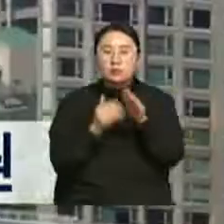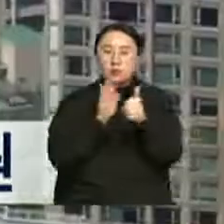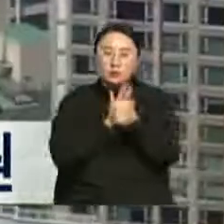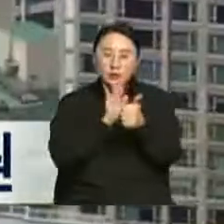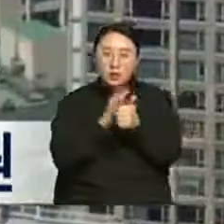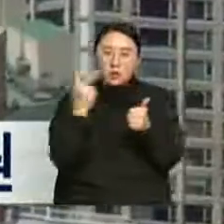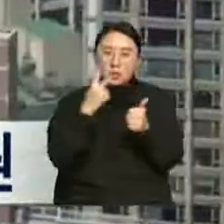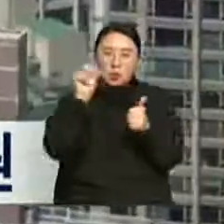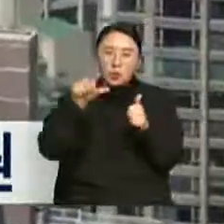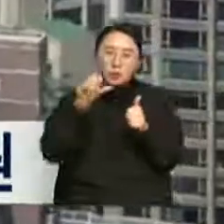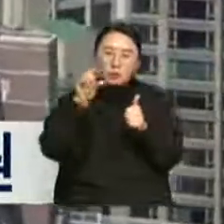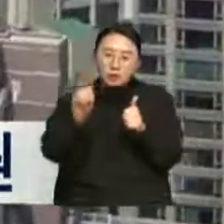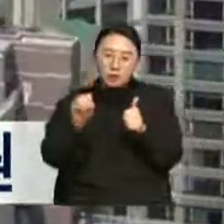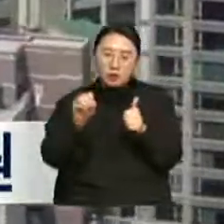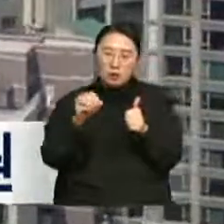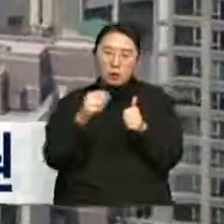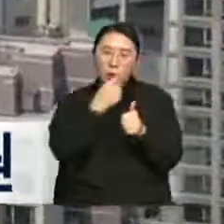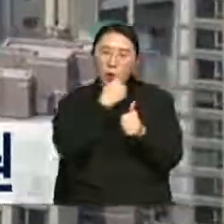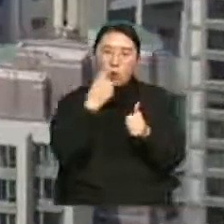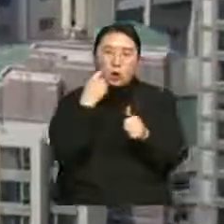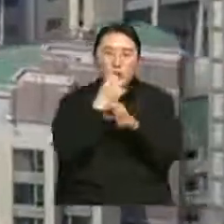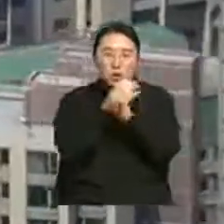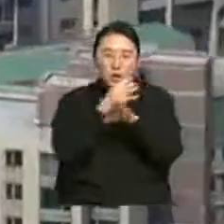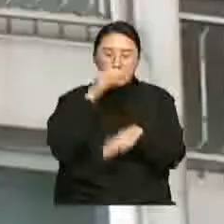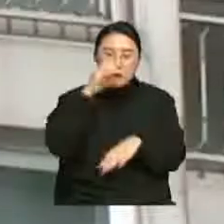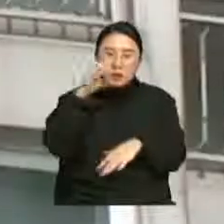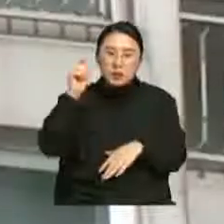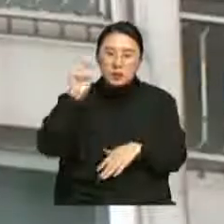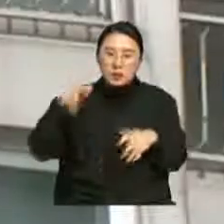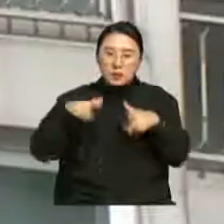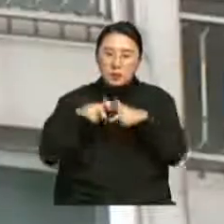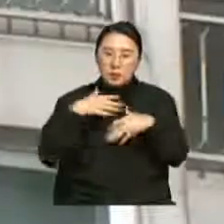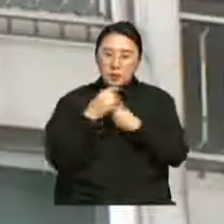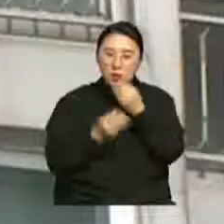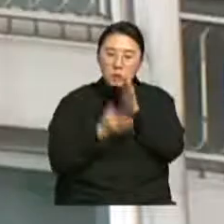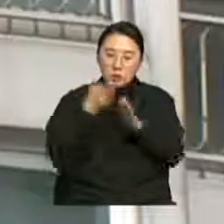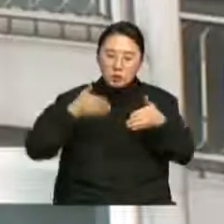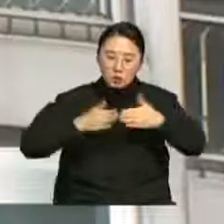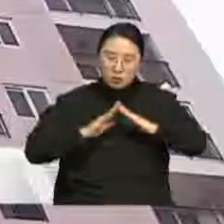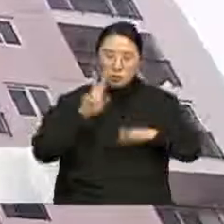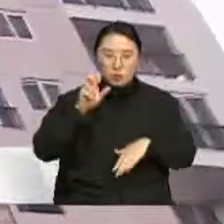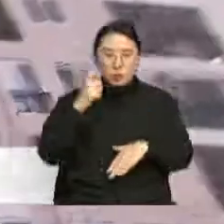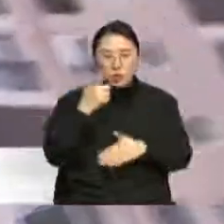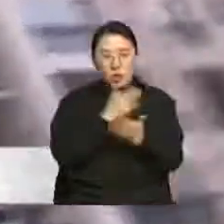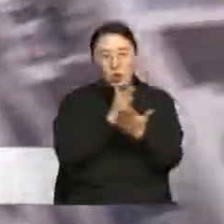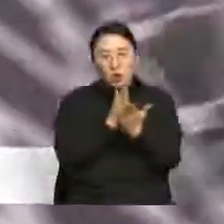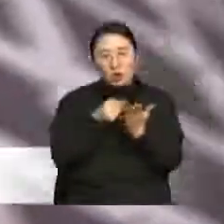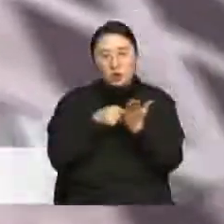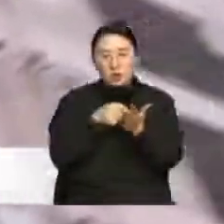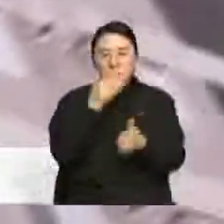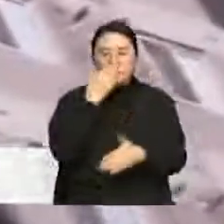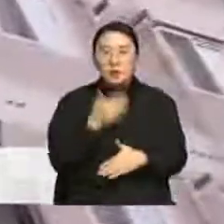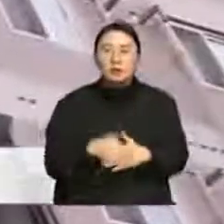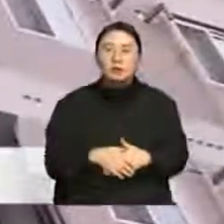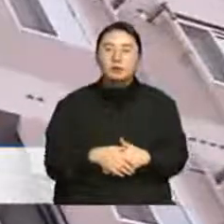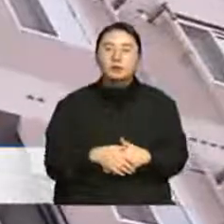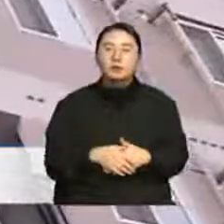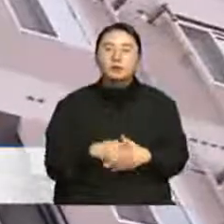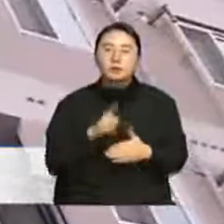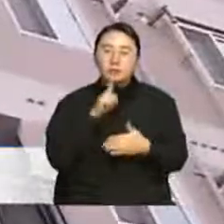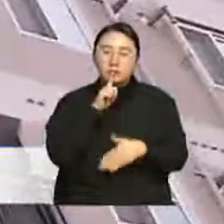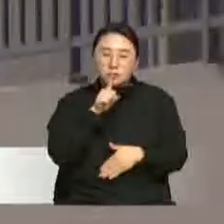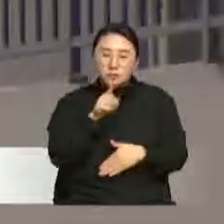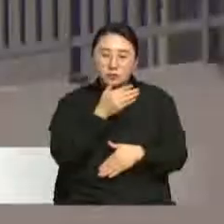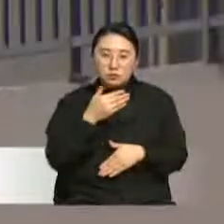규모는 2천 500만원으로 보안 등과 cctv 장애인편의시설 설치 등 26개 분야의 신청할 수 있습니다